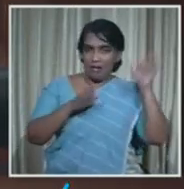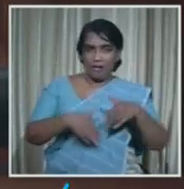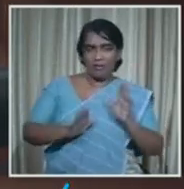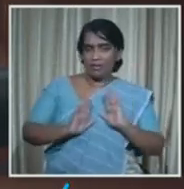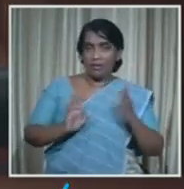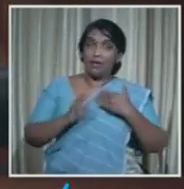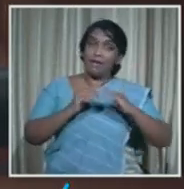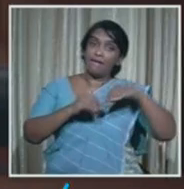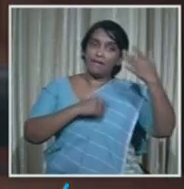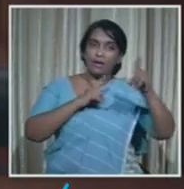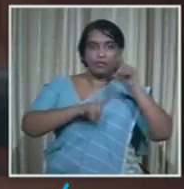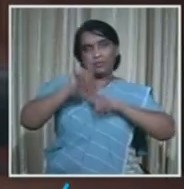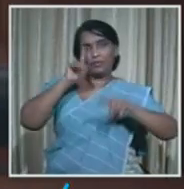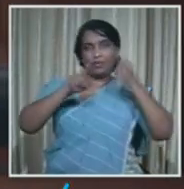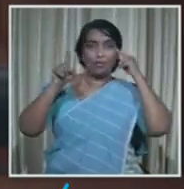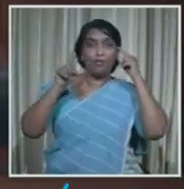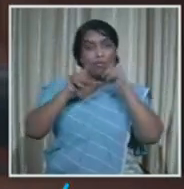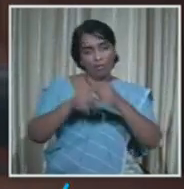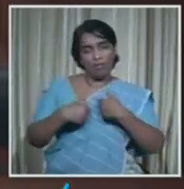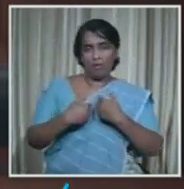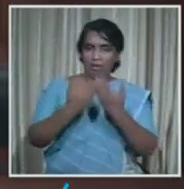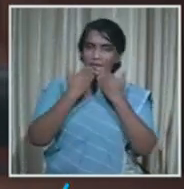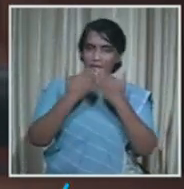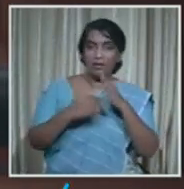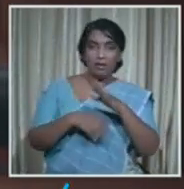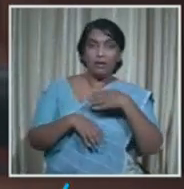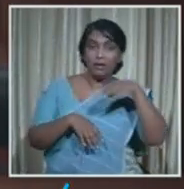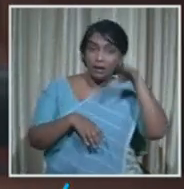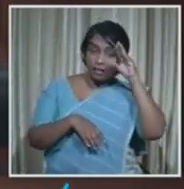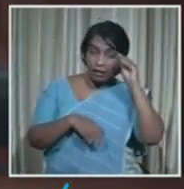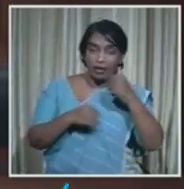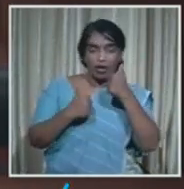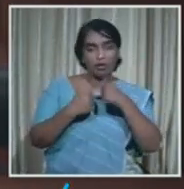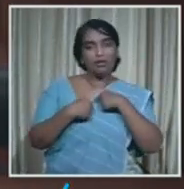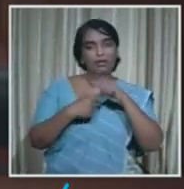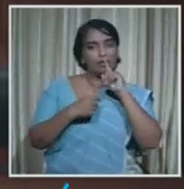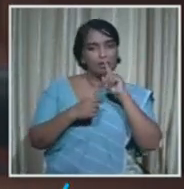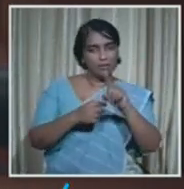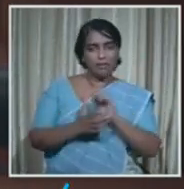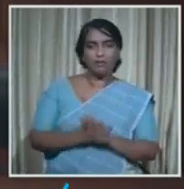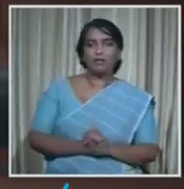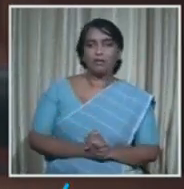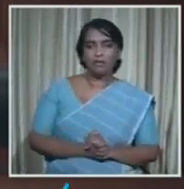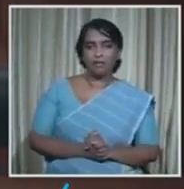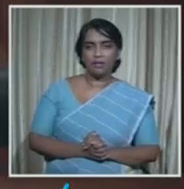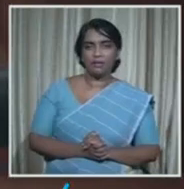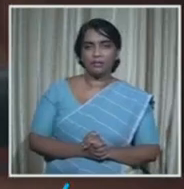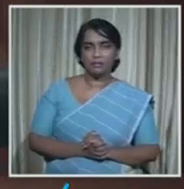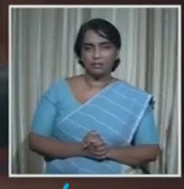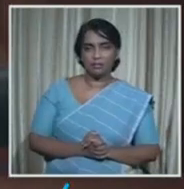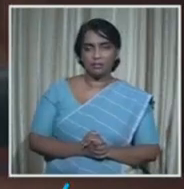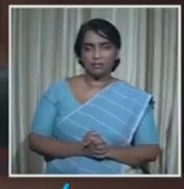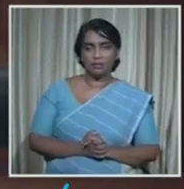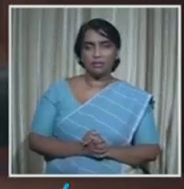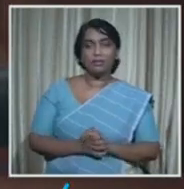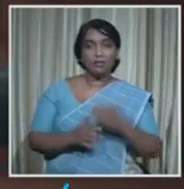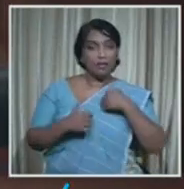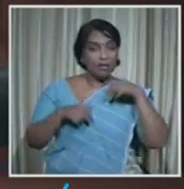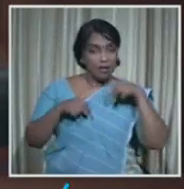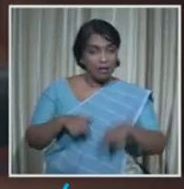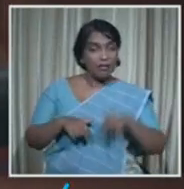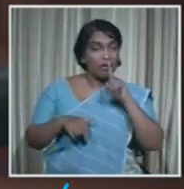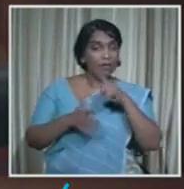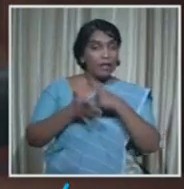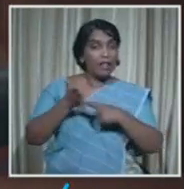विन दस कथाकर तुंदर कीला दिन तेरूंग कीला दिन होती हरिद गोड़क मतृवा क्यूवनी मम आद कथाकर देशपालन